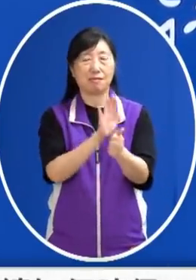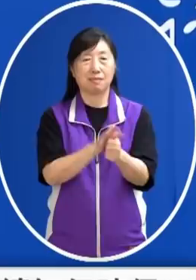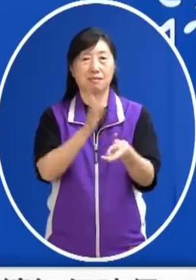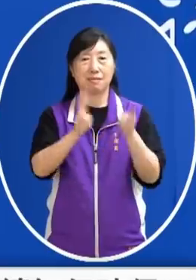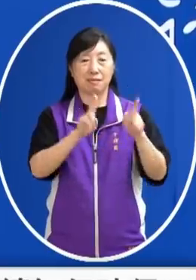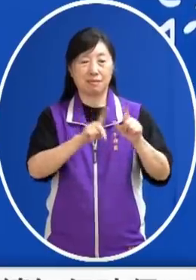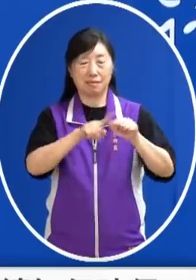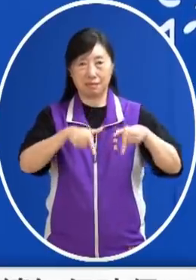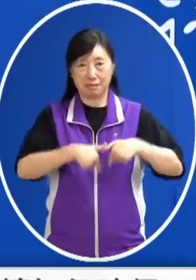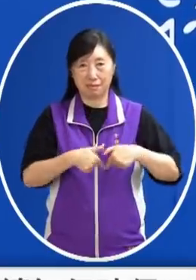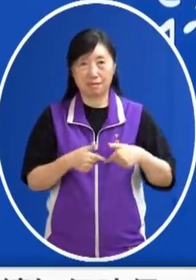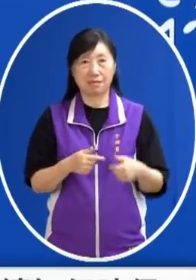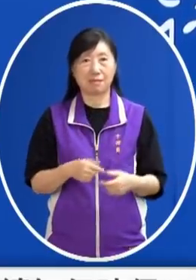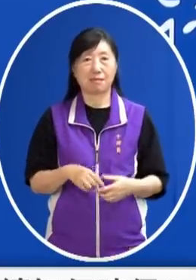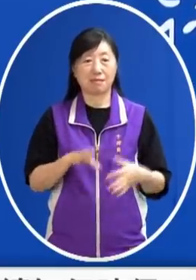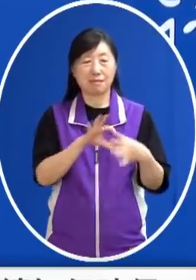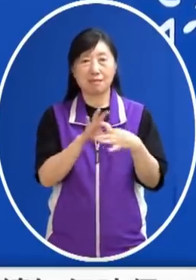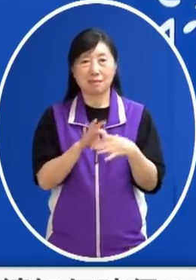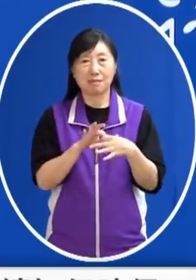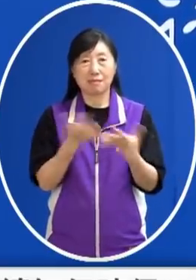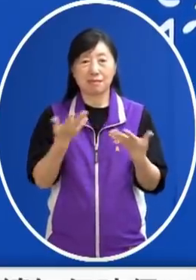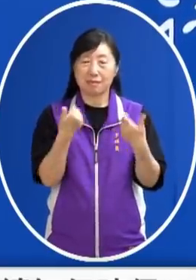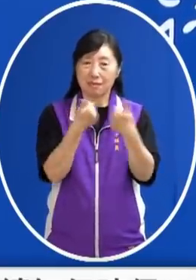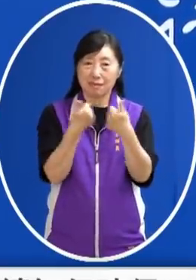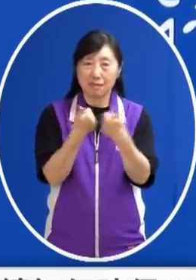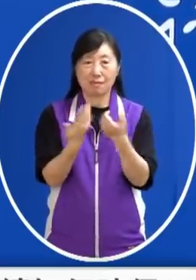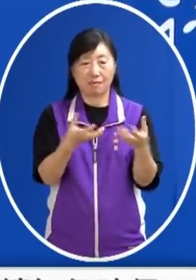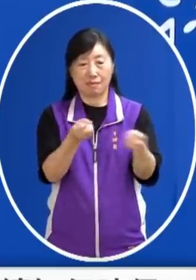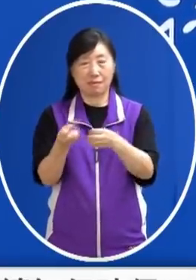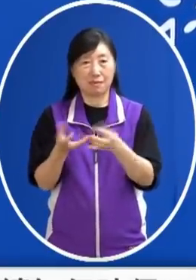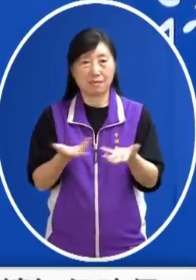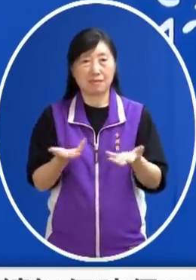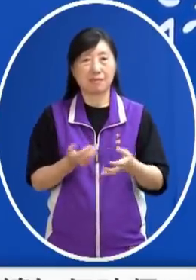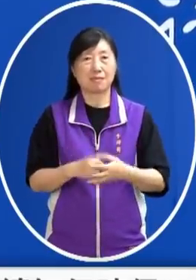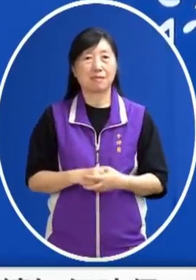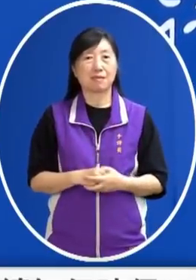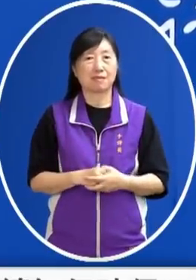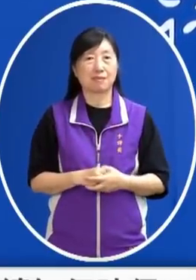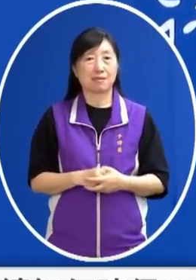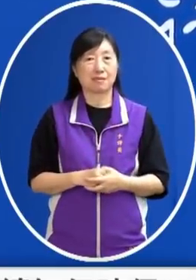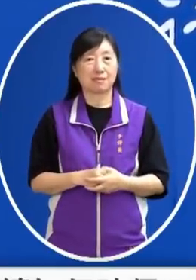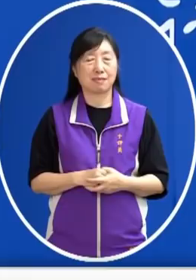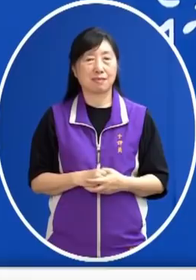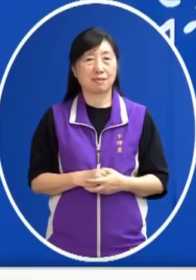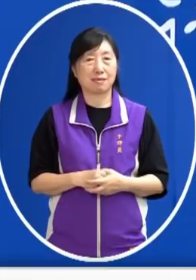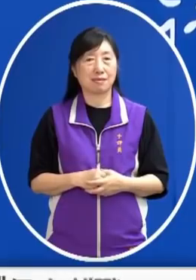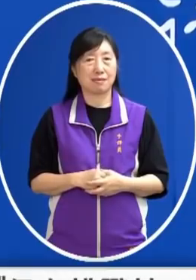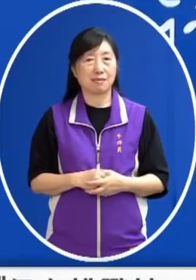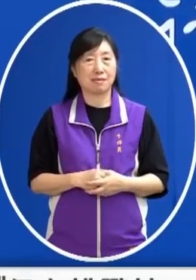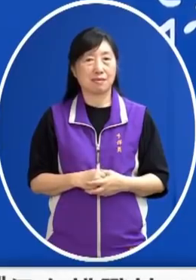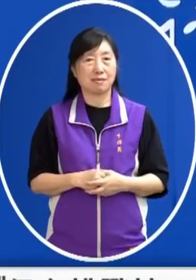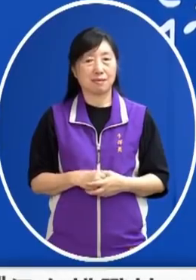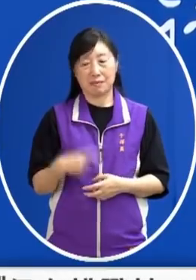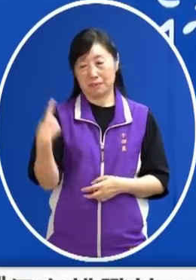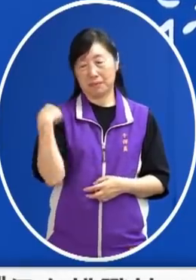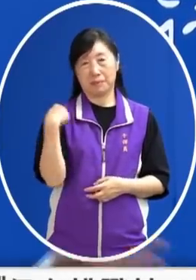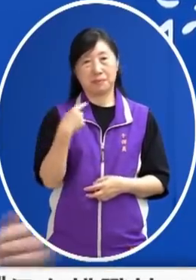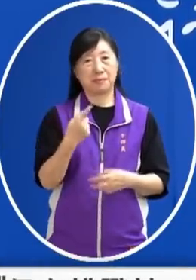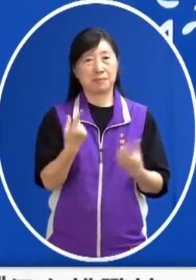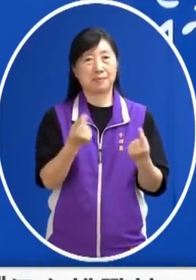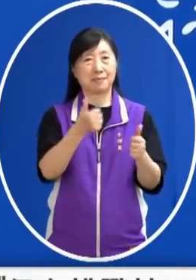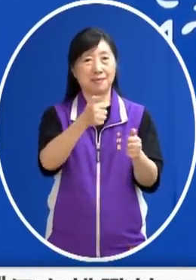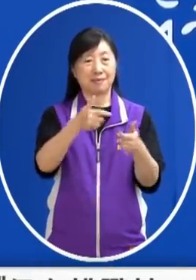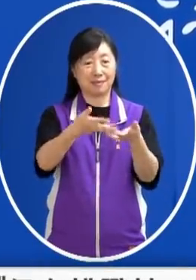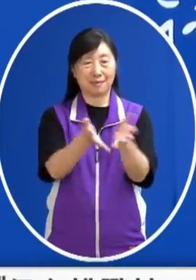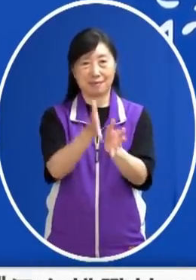的相关的所有的开会或是讨论等等的。昨天也非常谢谢部